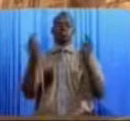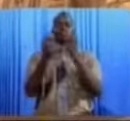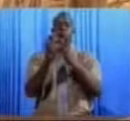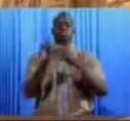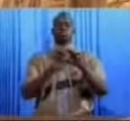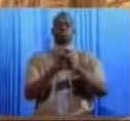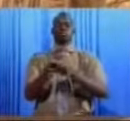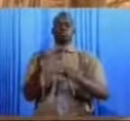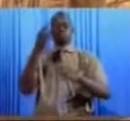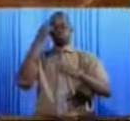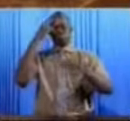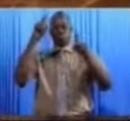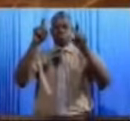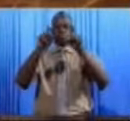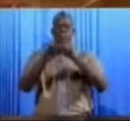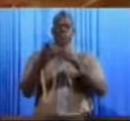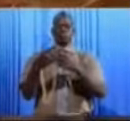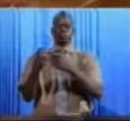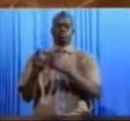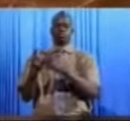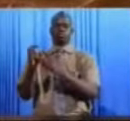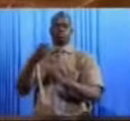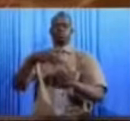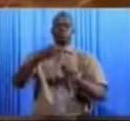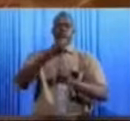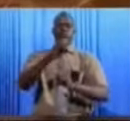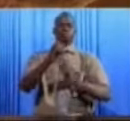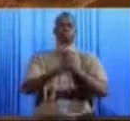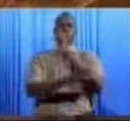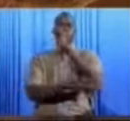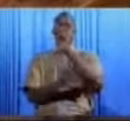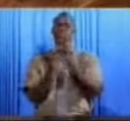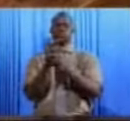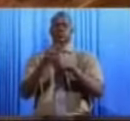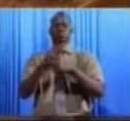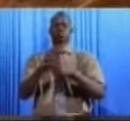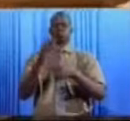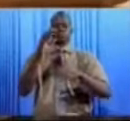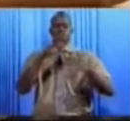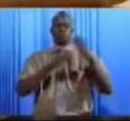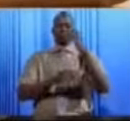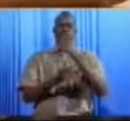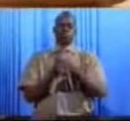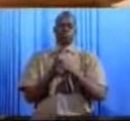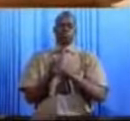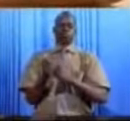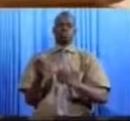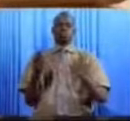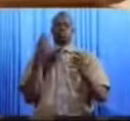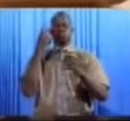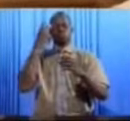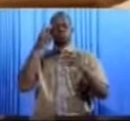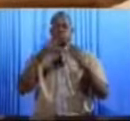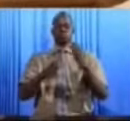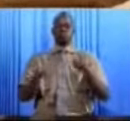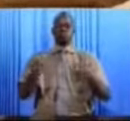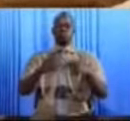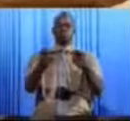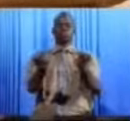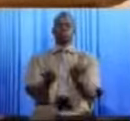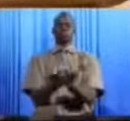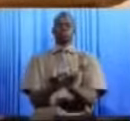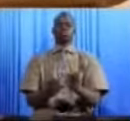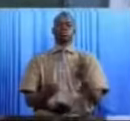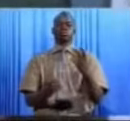accords multilatéraux sur l'environnement et le trafic illicite des produits chimiques dangereux vise donc à mettre en place un cadre pour promouvoir